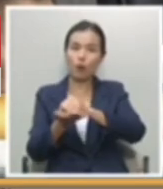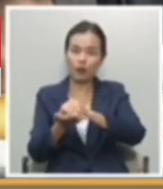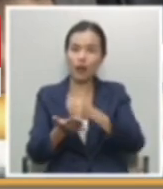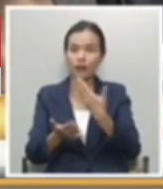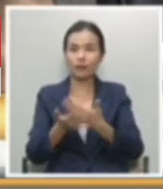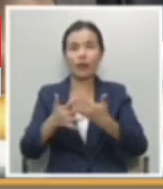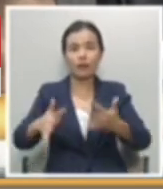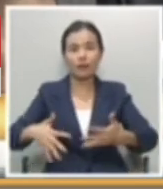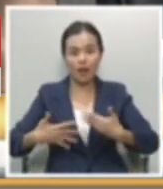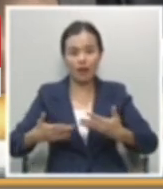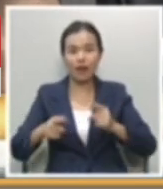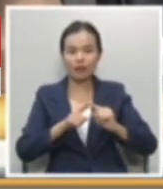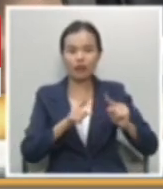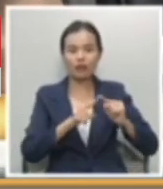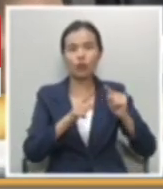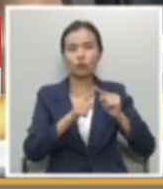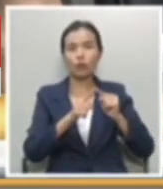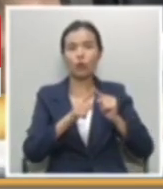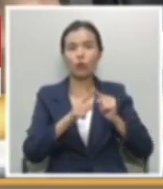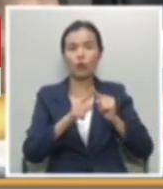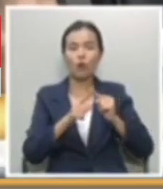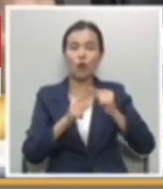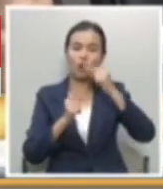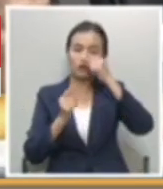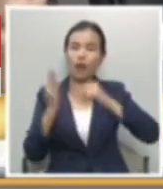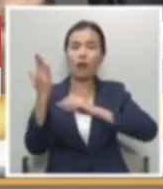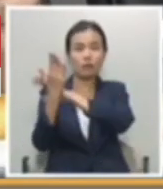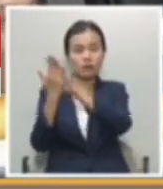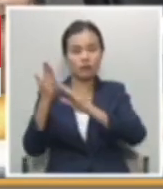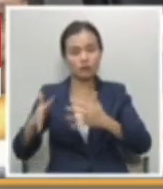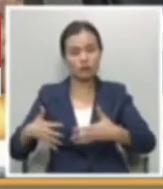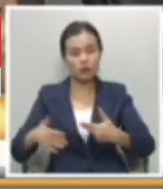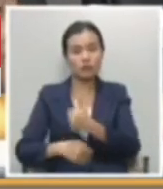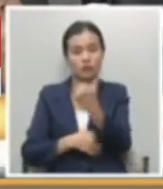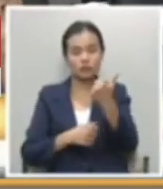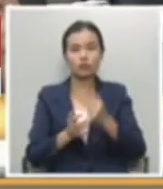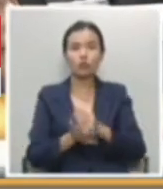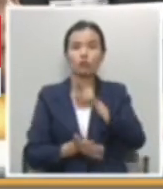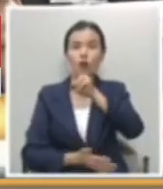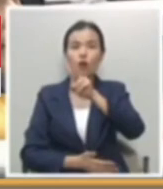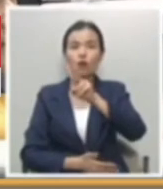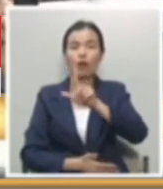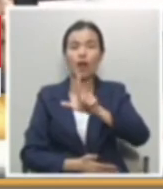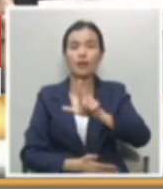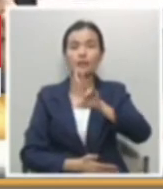ได้จากรัฐพาณิชย์อื่นๆและรายได้อื่นๆครับเป็นจำนวนเงิน